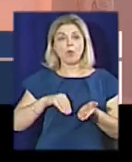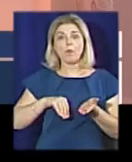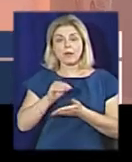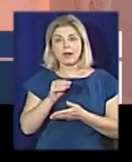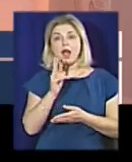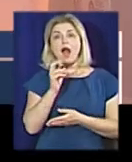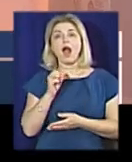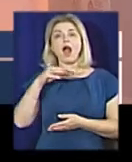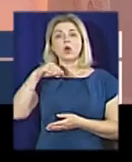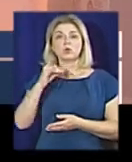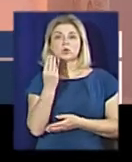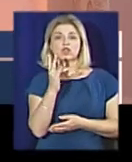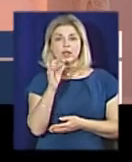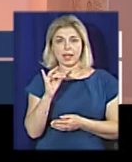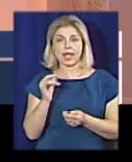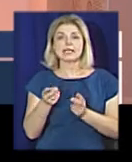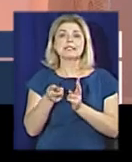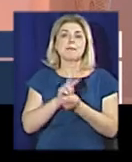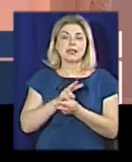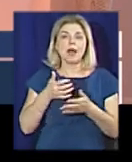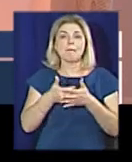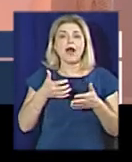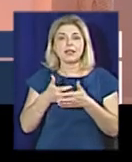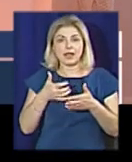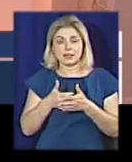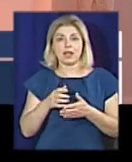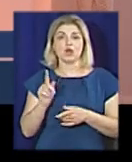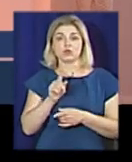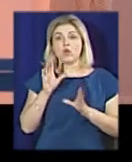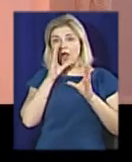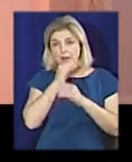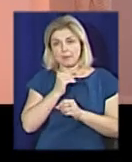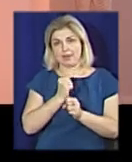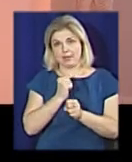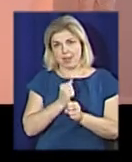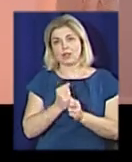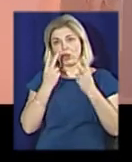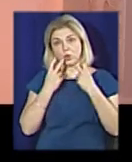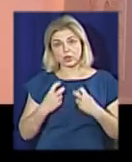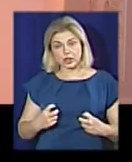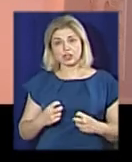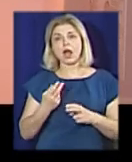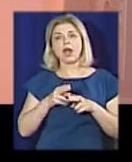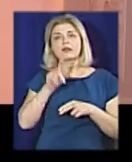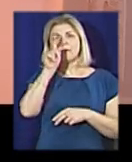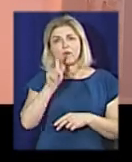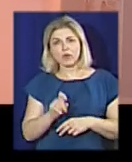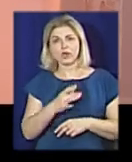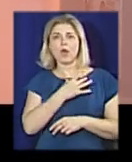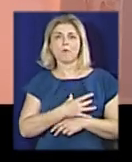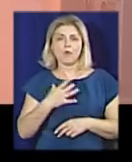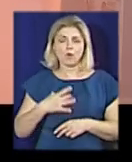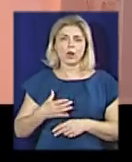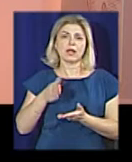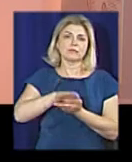Ось нам купили котушки змінного магнітного поля, що надасть нам можливість робити дослідження. Дослідження хребта, грудного,